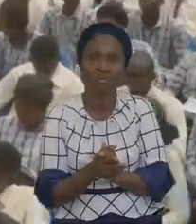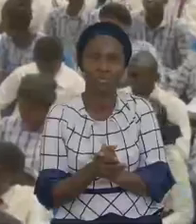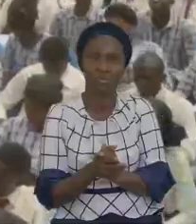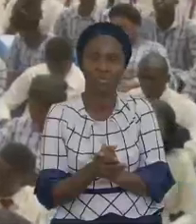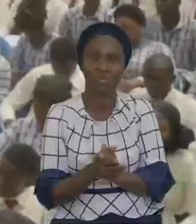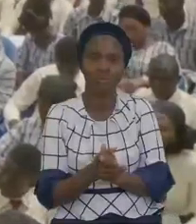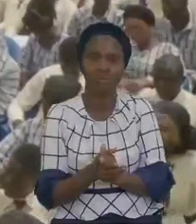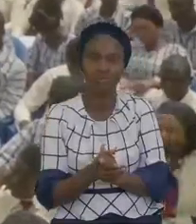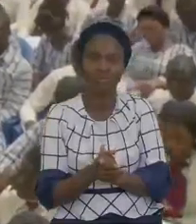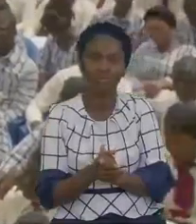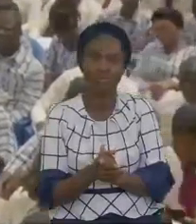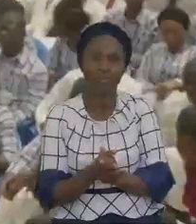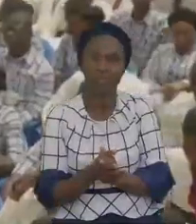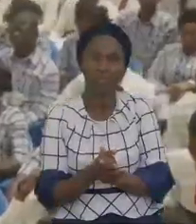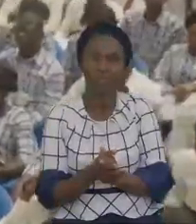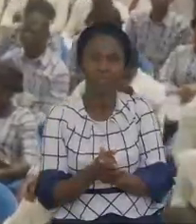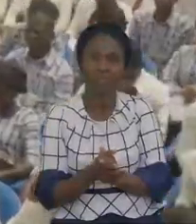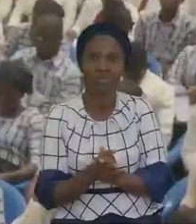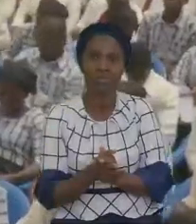En Proverbe 15.